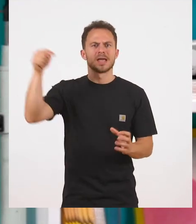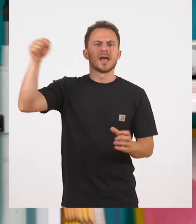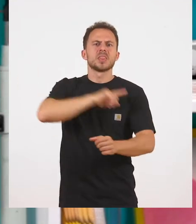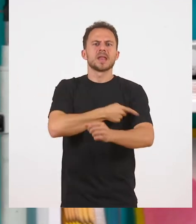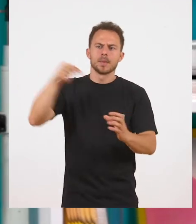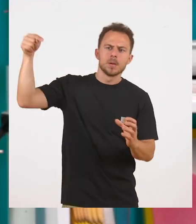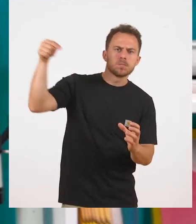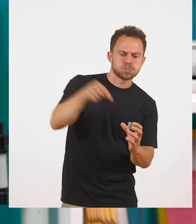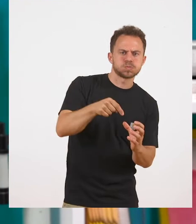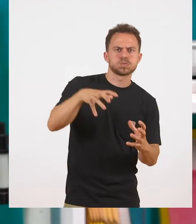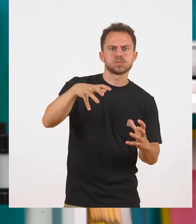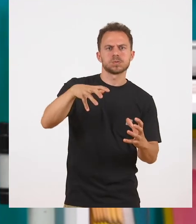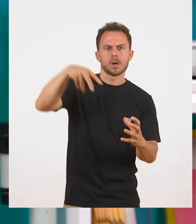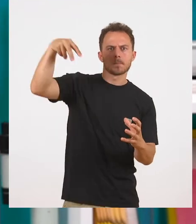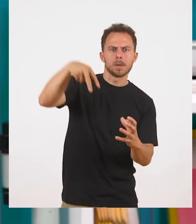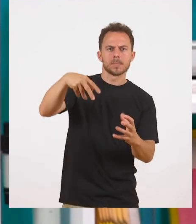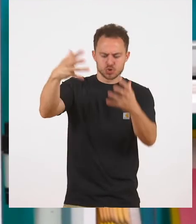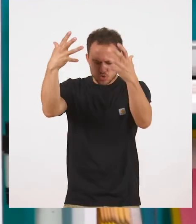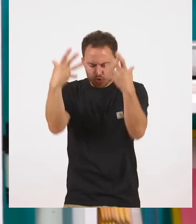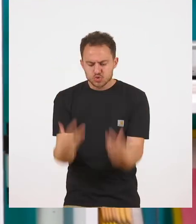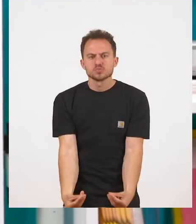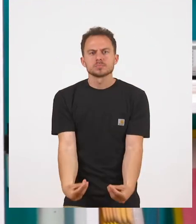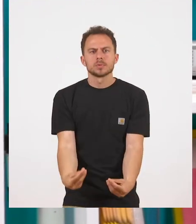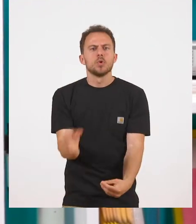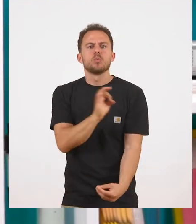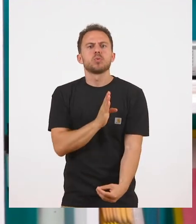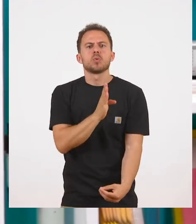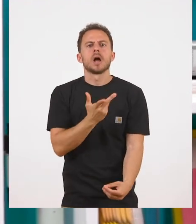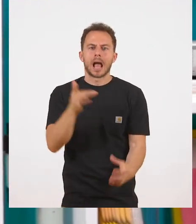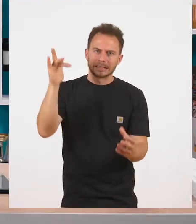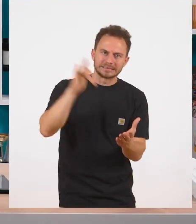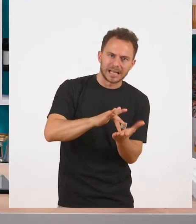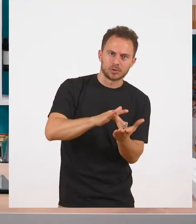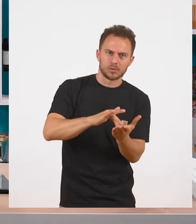από τη γη. Η γη μας τραβάει. Μας τραβάει προς το κέντρο της.